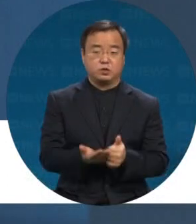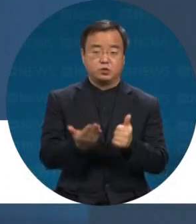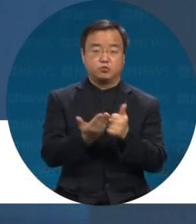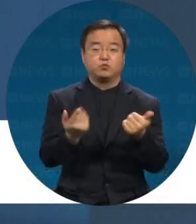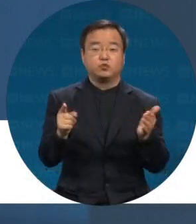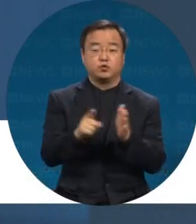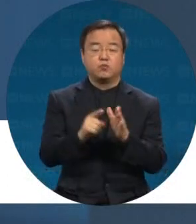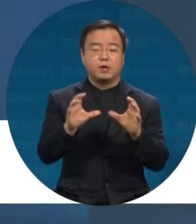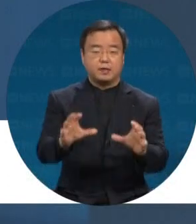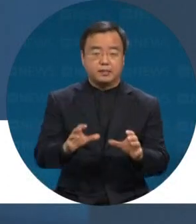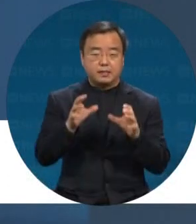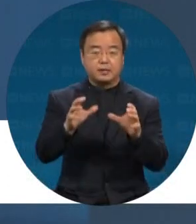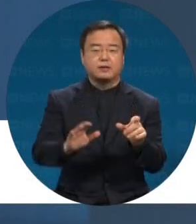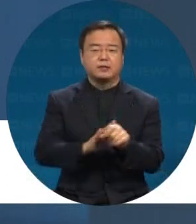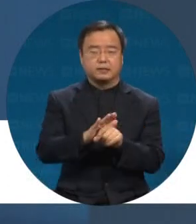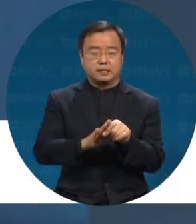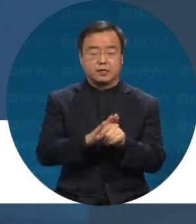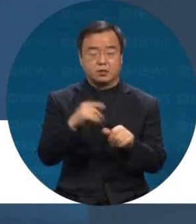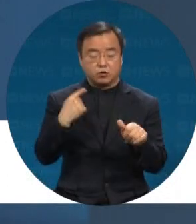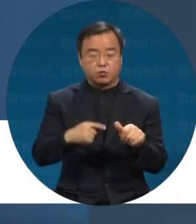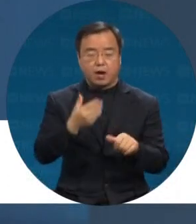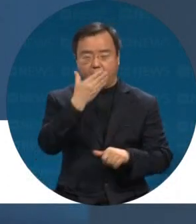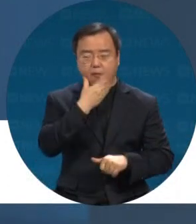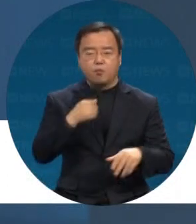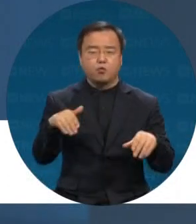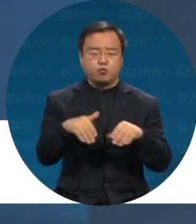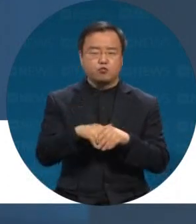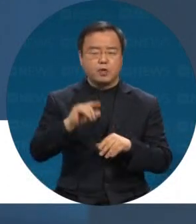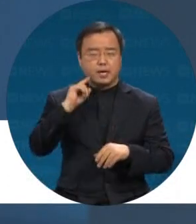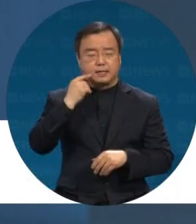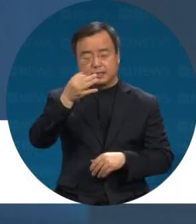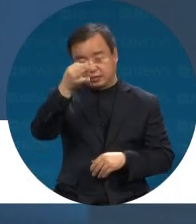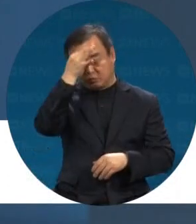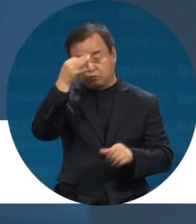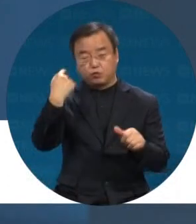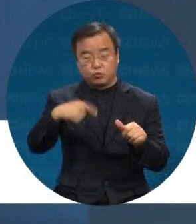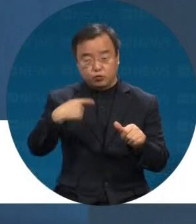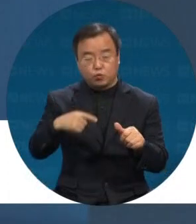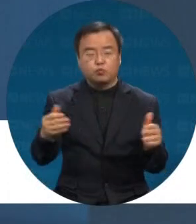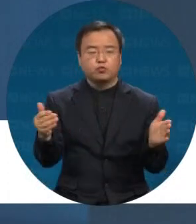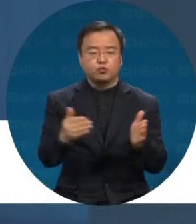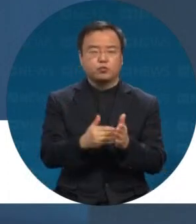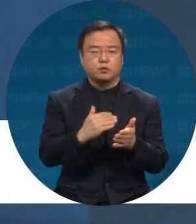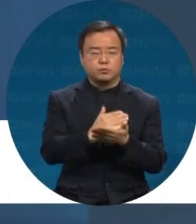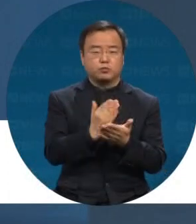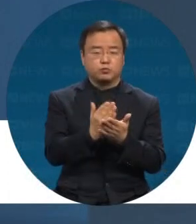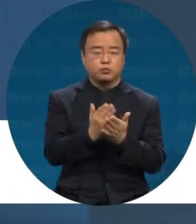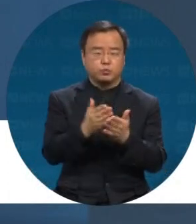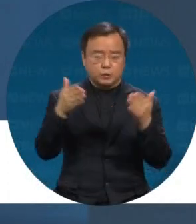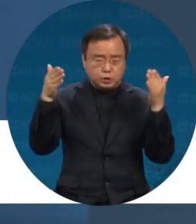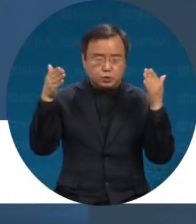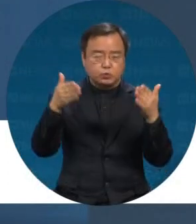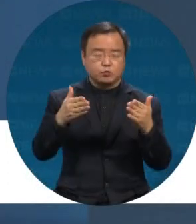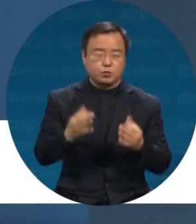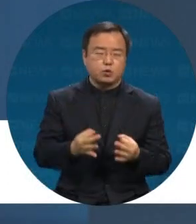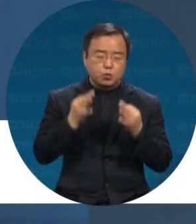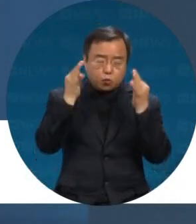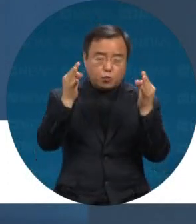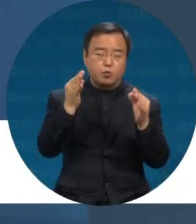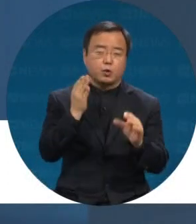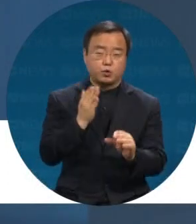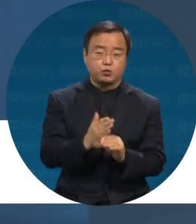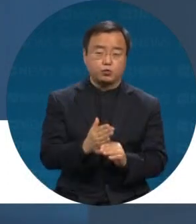나라사랑교육이라든지 또 행복교육문화예술교육 특히 문화예술교육에 많이 우리가 중점을 두고 노래를 하고 있다는 좀